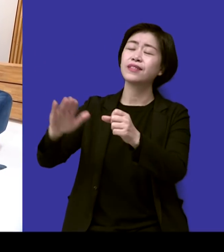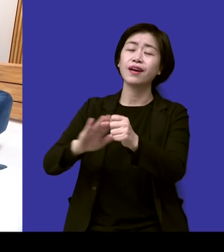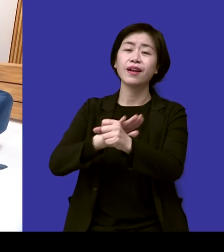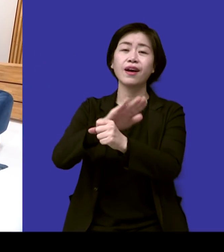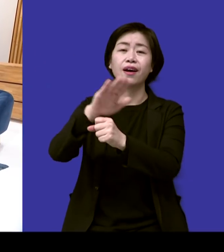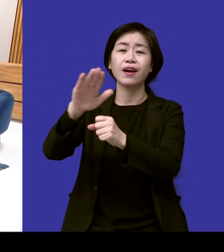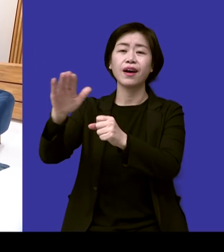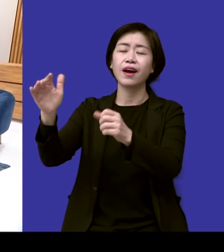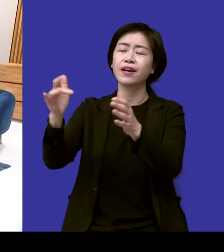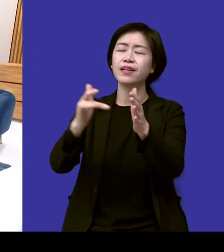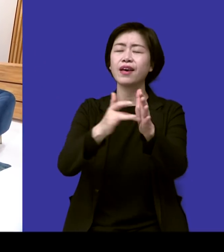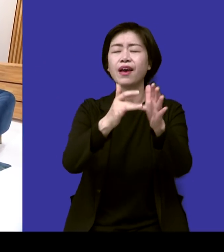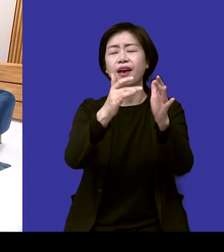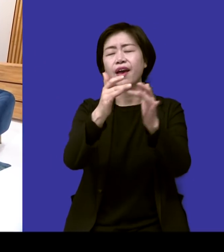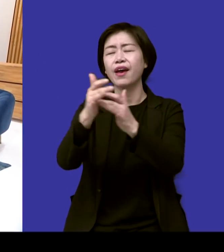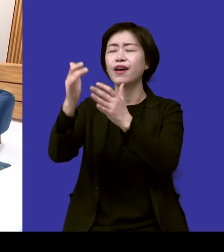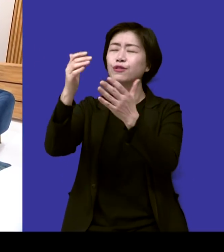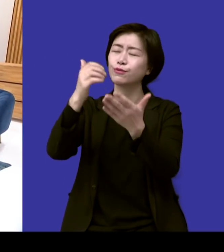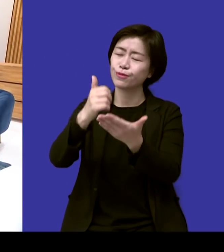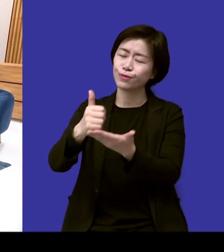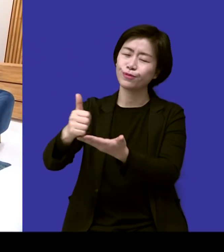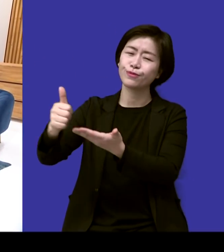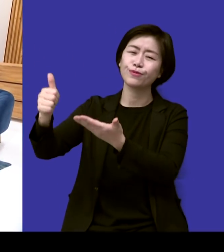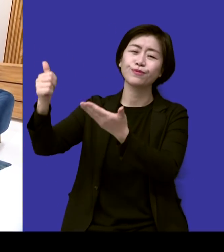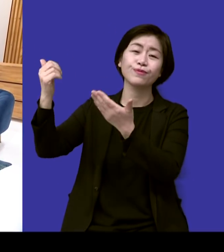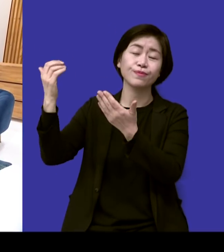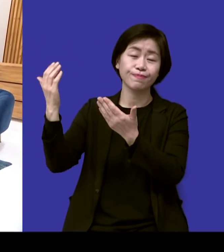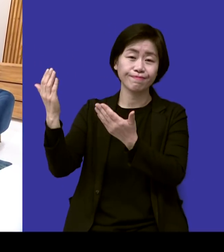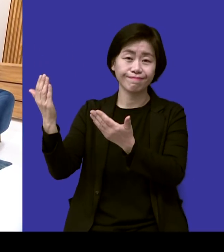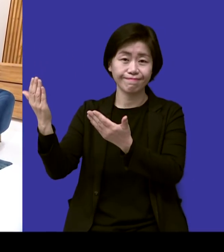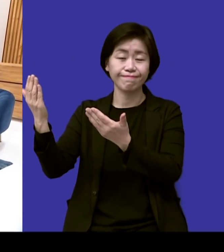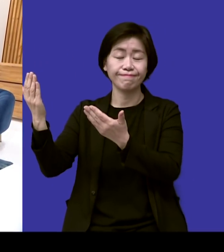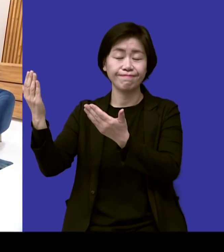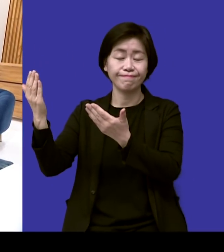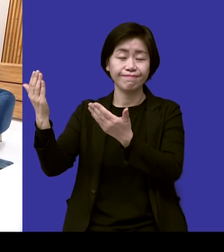영원한 그 사랑 예수